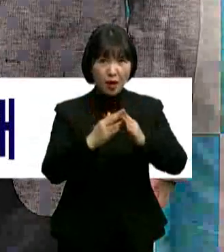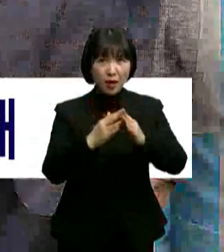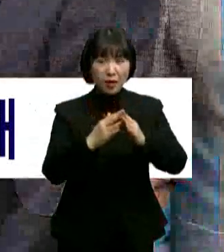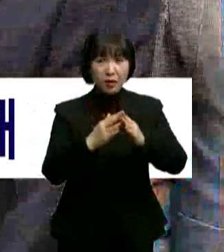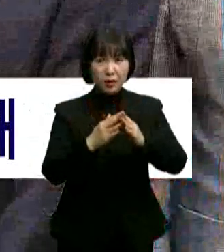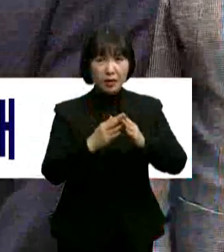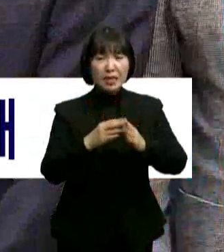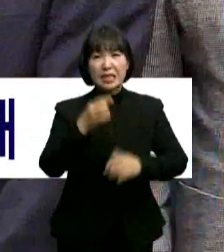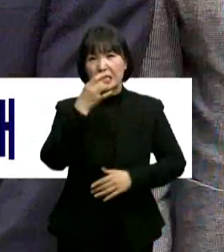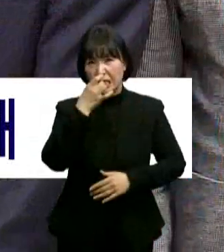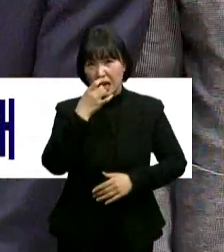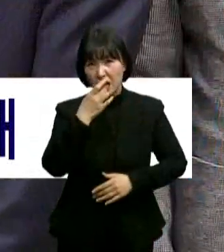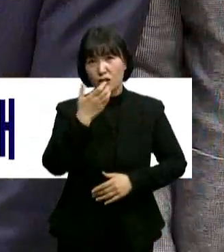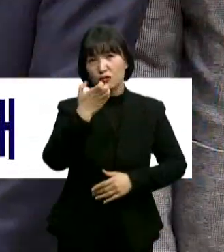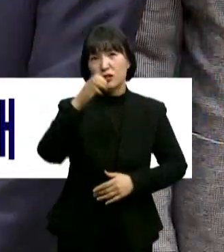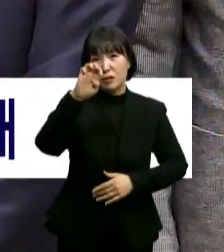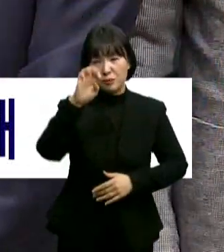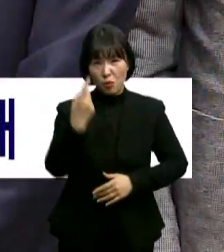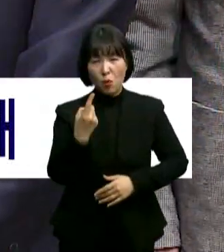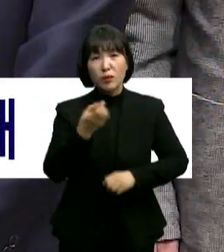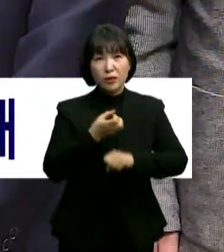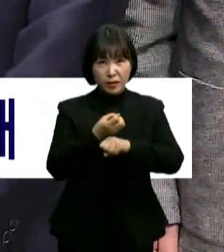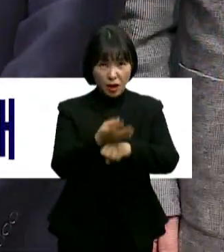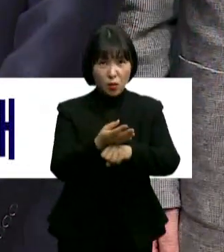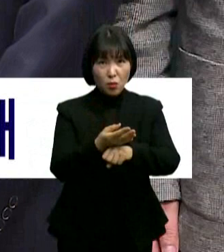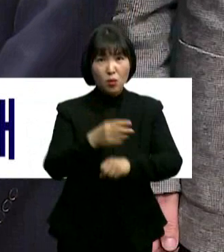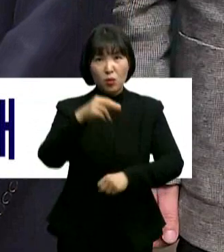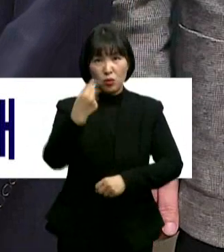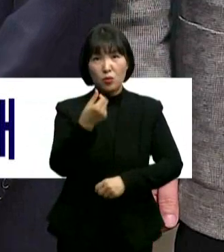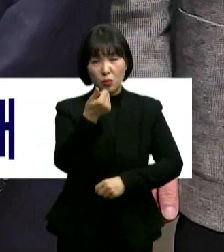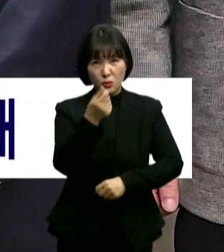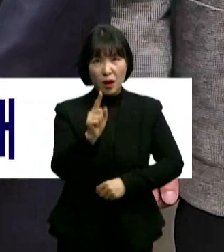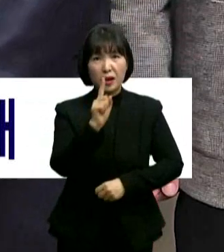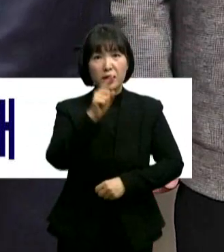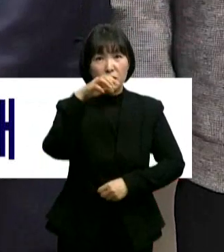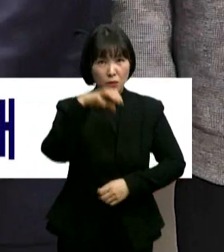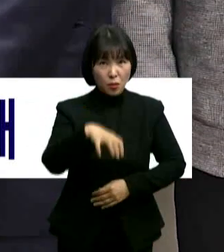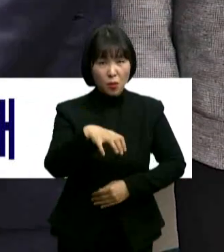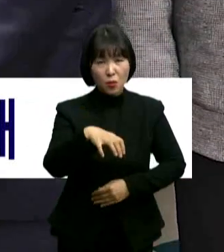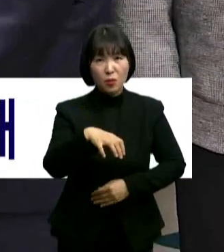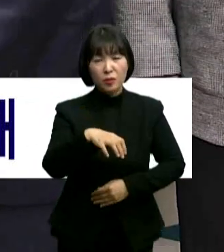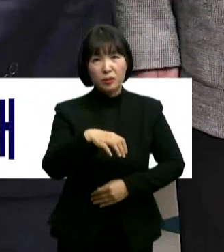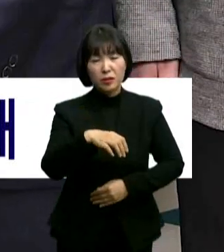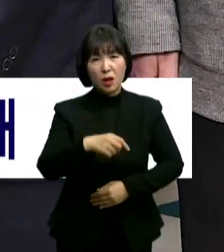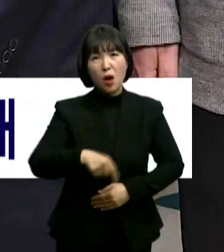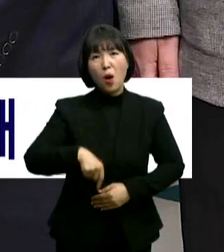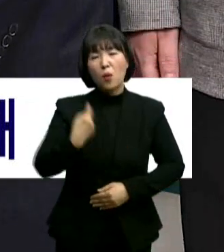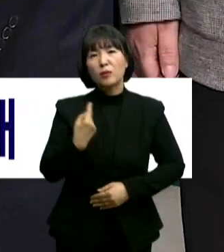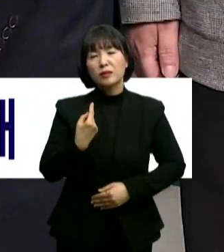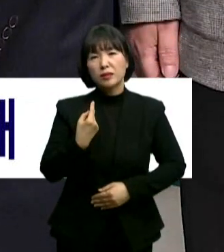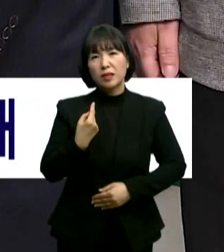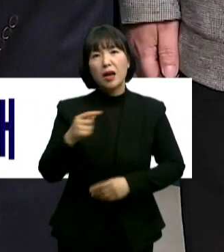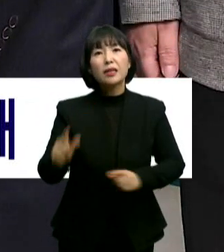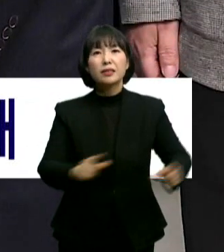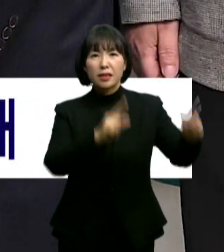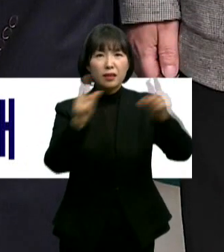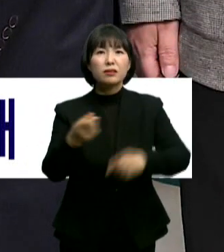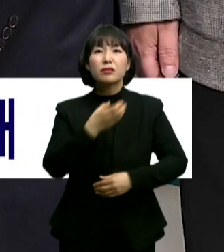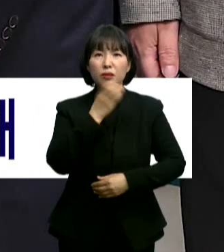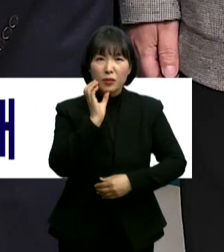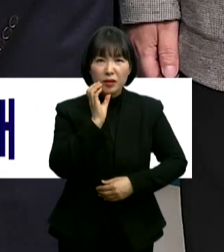쌀 9호를 전달했으며 도화 1동 라효 나눔에서는 저소득 도고 노인들의 백내장 수술을